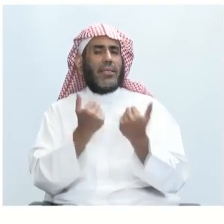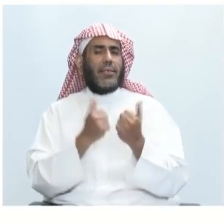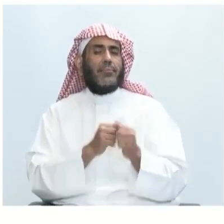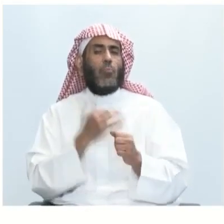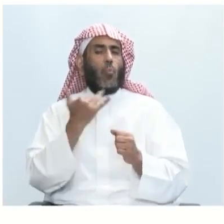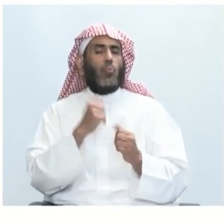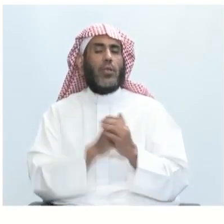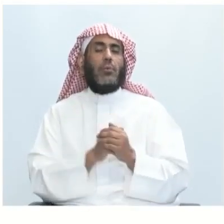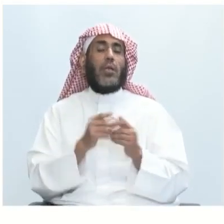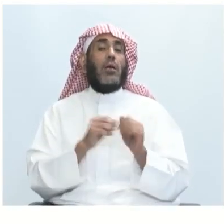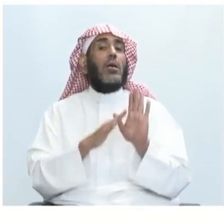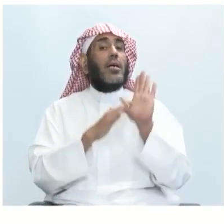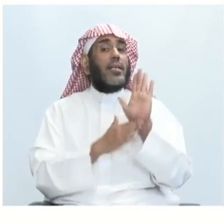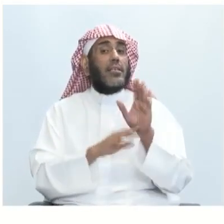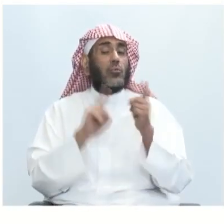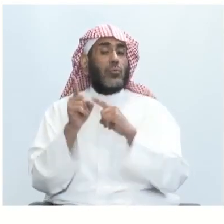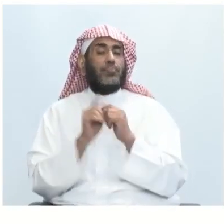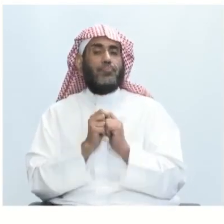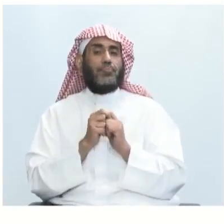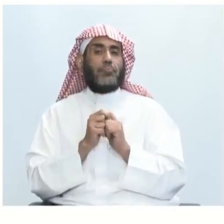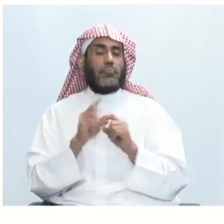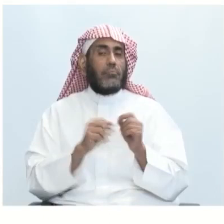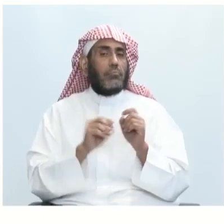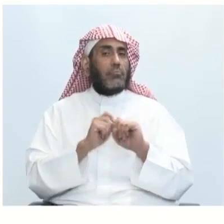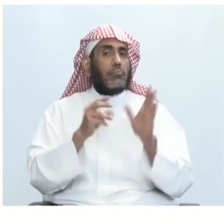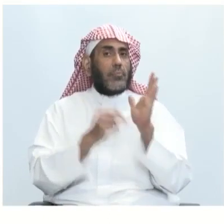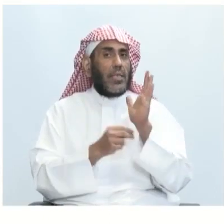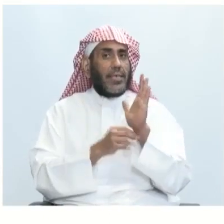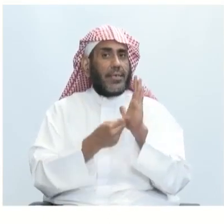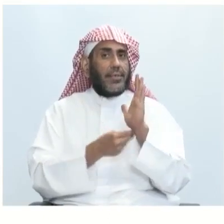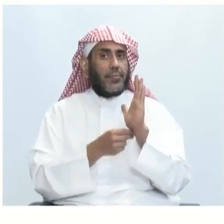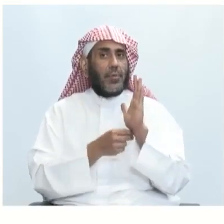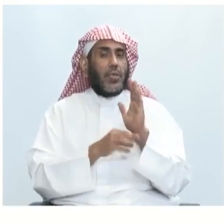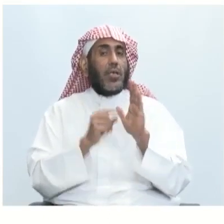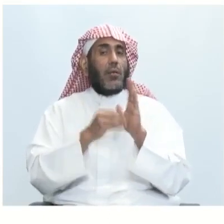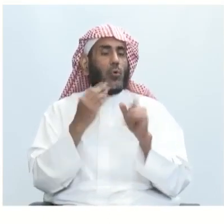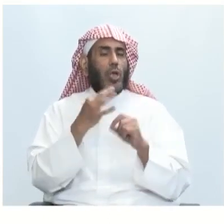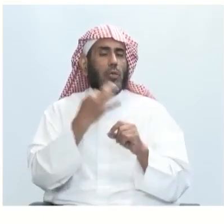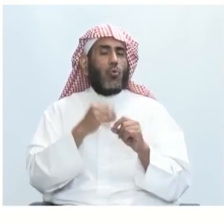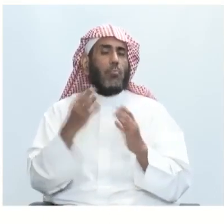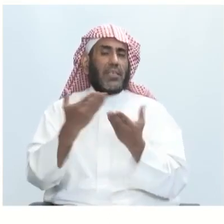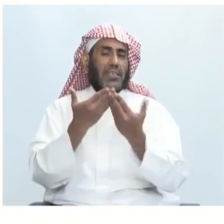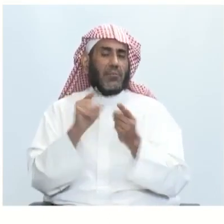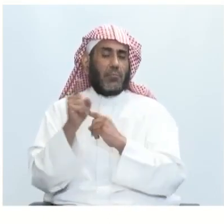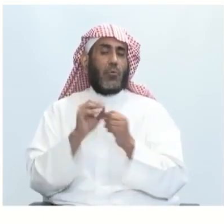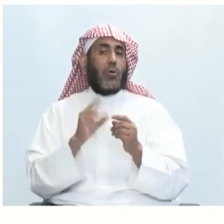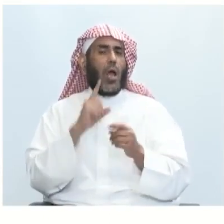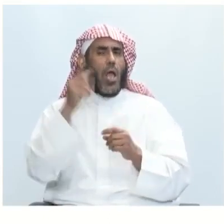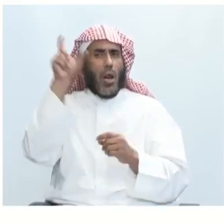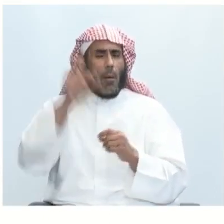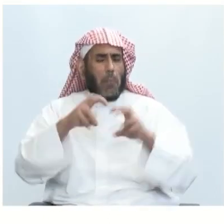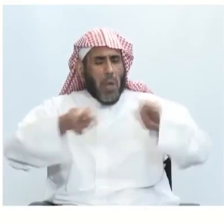لاحظ النص هنا وهذه التعليق التي هي الموجهات يرى باحث